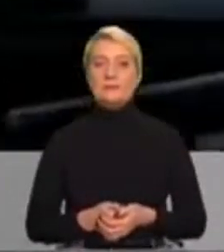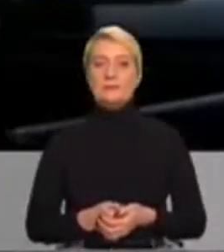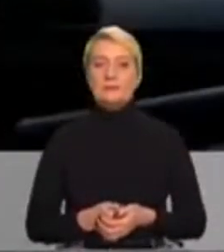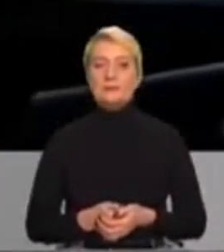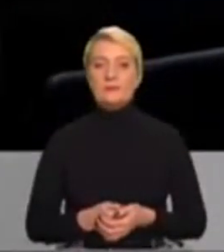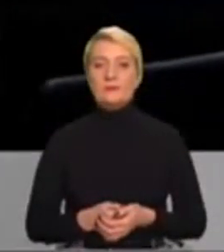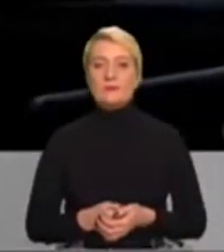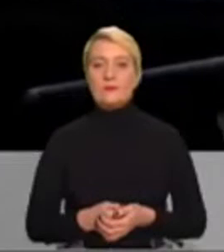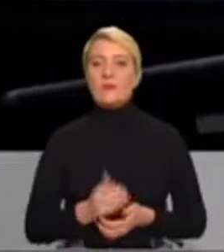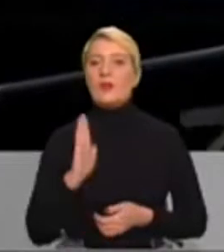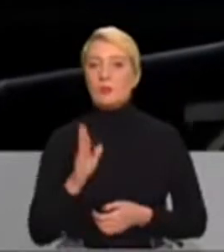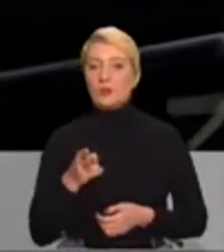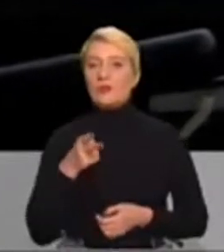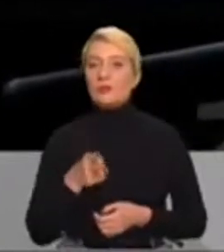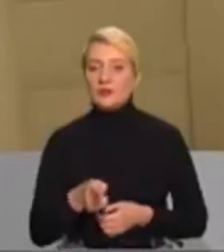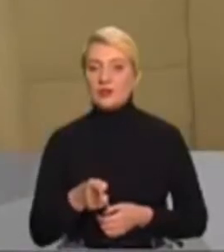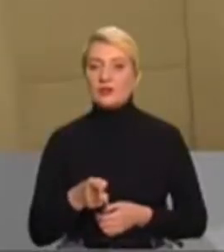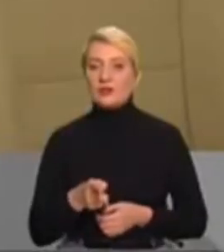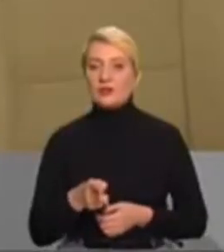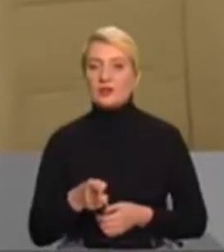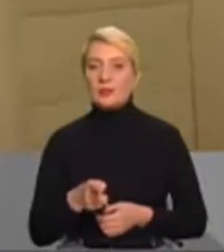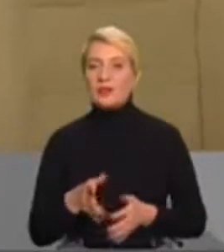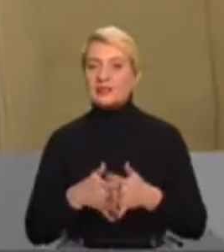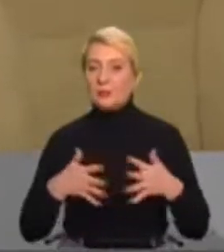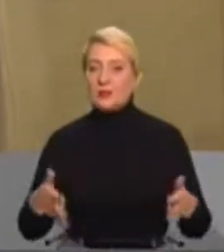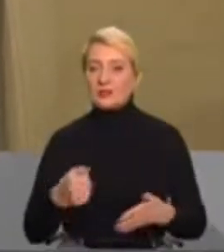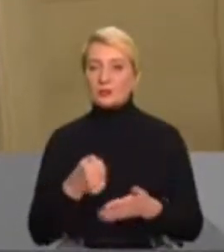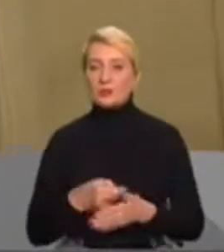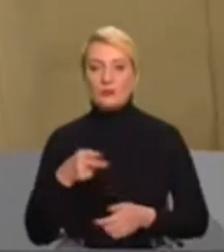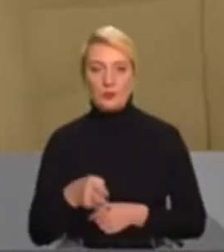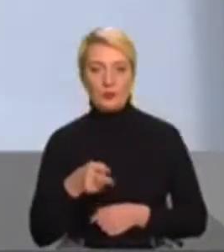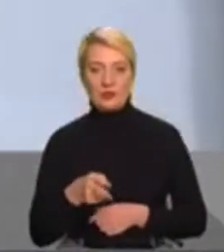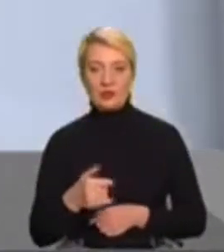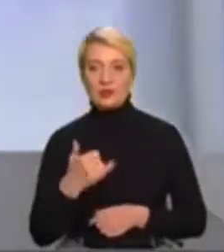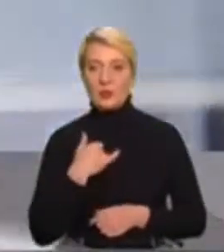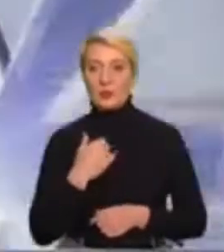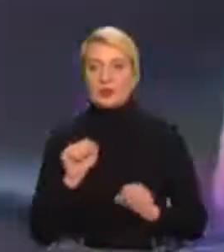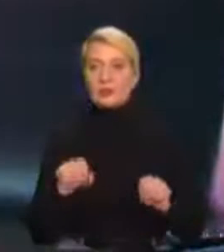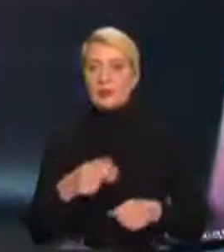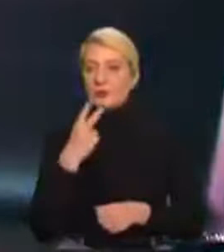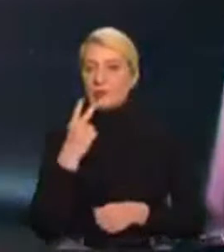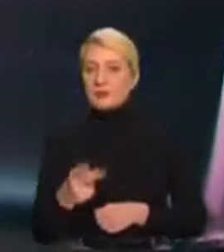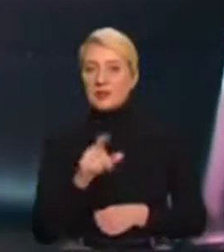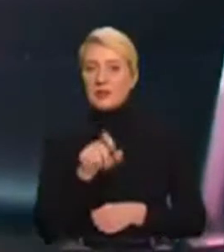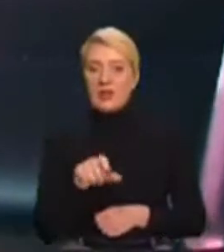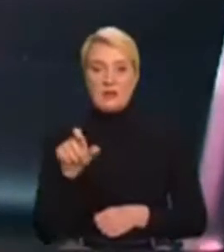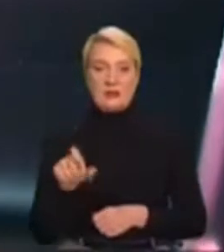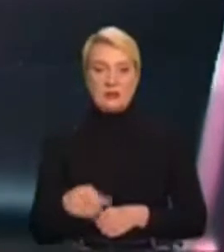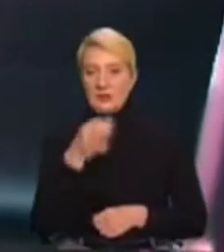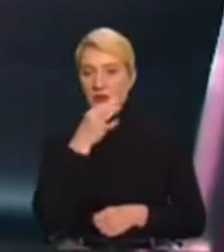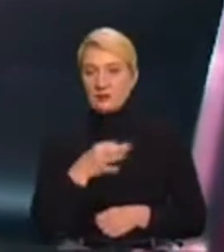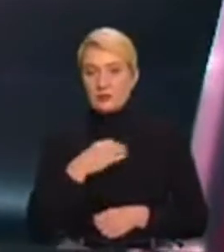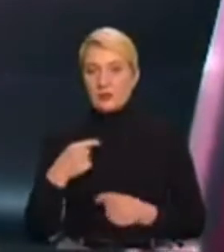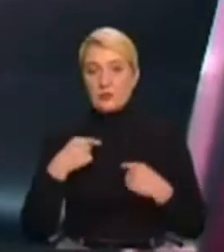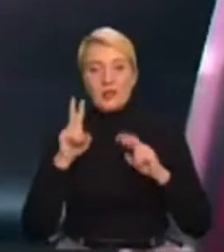Буде там 2000, ну, збільшимо до 2000 осіб. Це дуже важливий момент, залежності. Пане Руслане, тому що нас можуть зараз подивитися глядачі і скажуть, а ми не